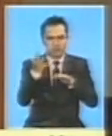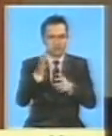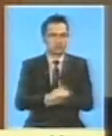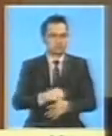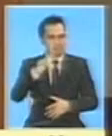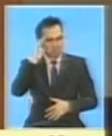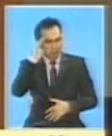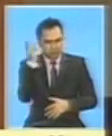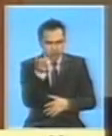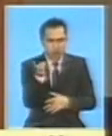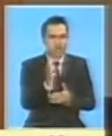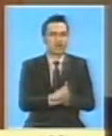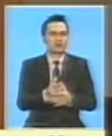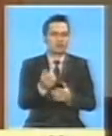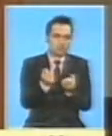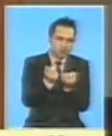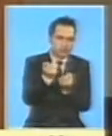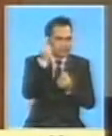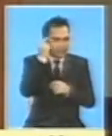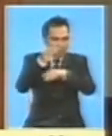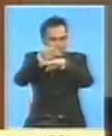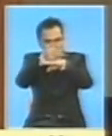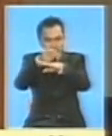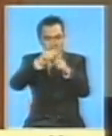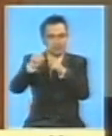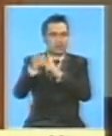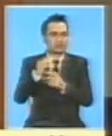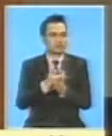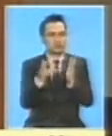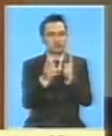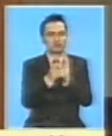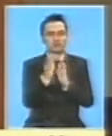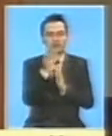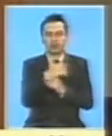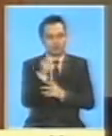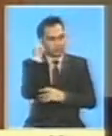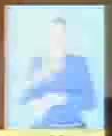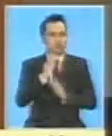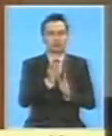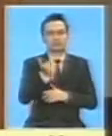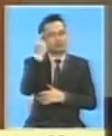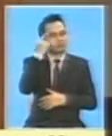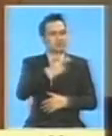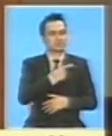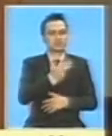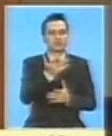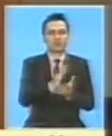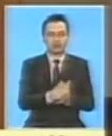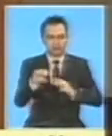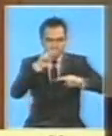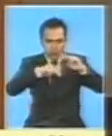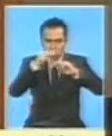านที่เพียงพอไม่มีรถลาม้าช้างที่มันทันสมัยมีเทคโนโลยีสมัยใหม่ไม่มีใครเกรงใจท่านหรอกครับนะต่อให้